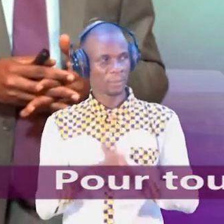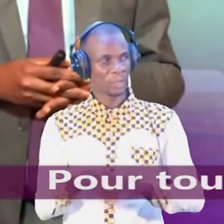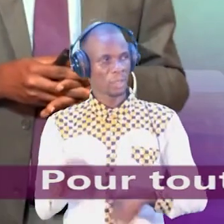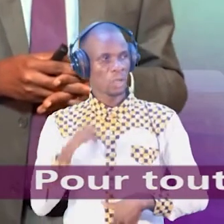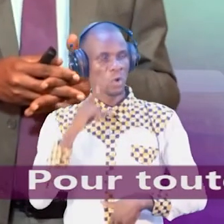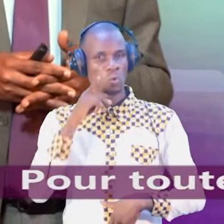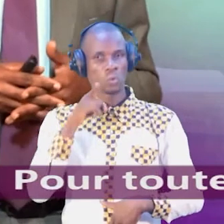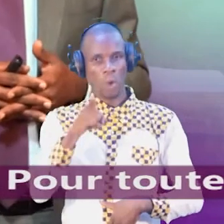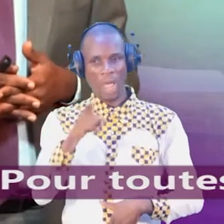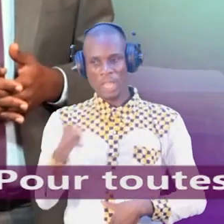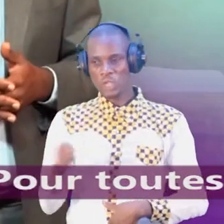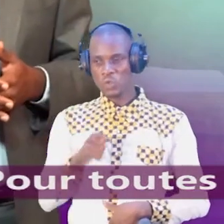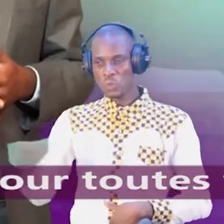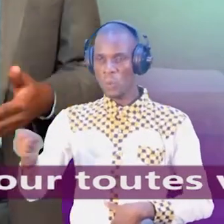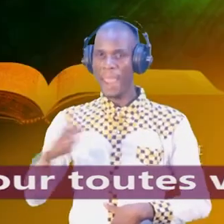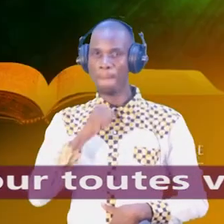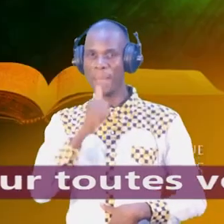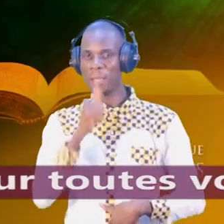elongo mobeko ya motoba